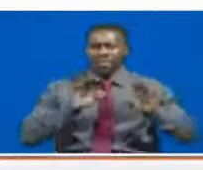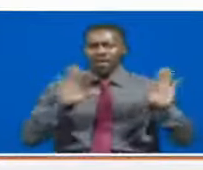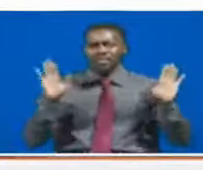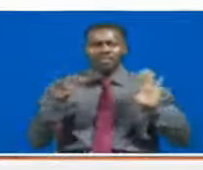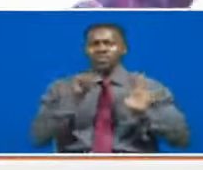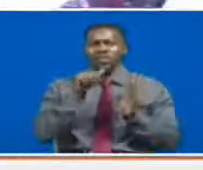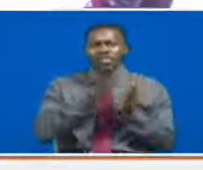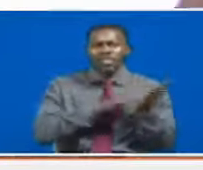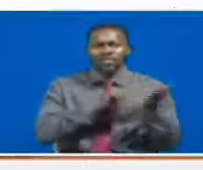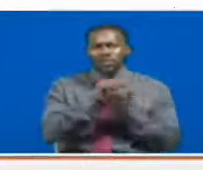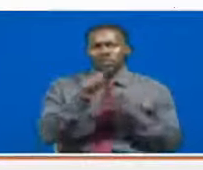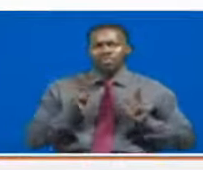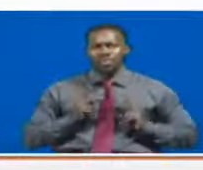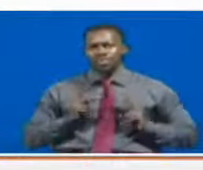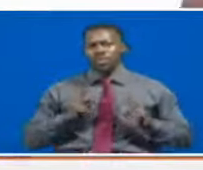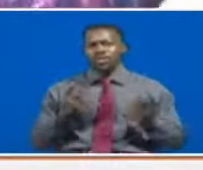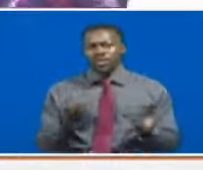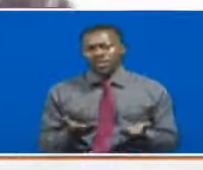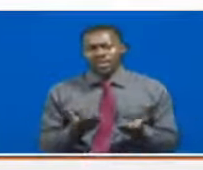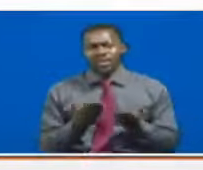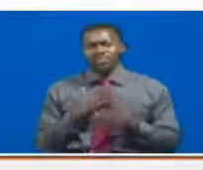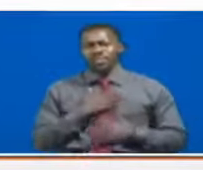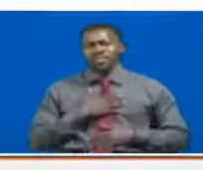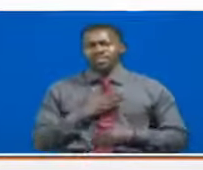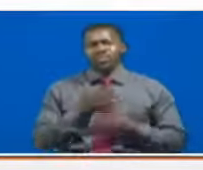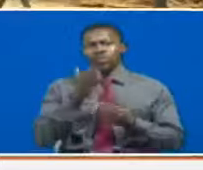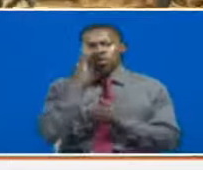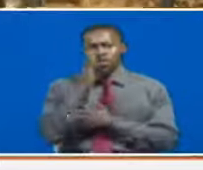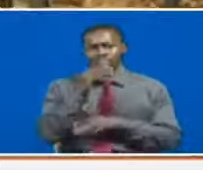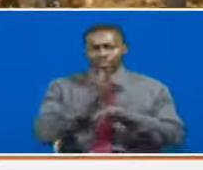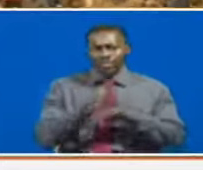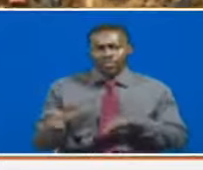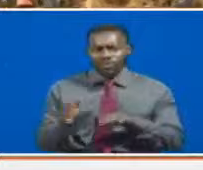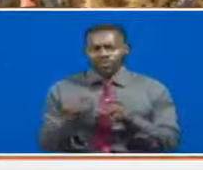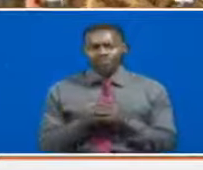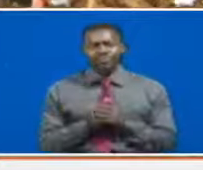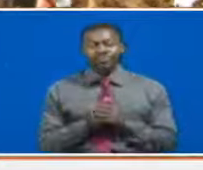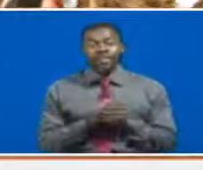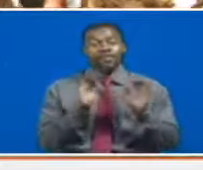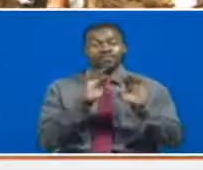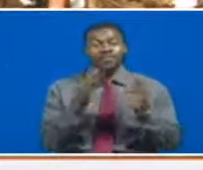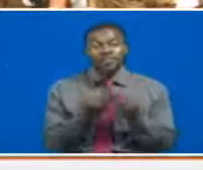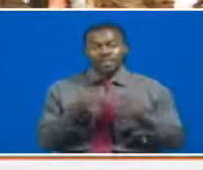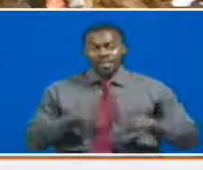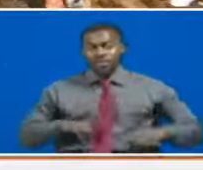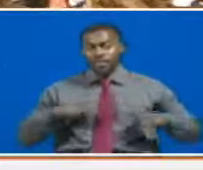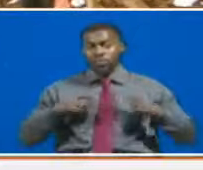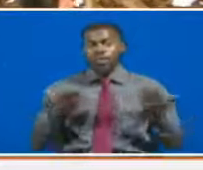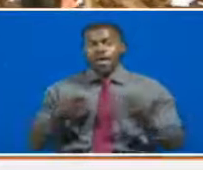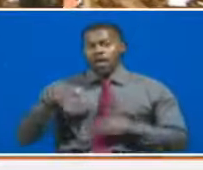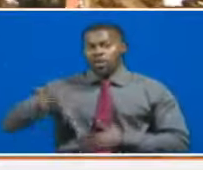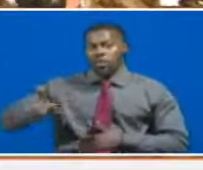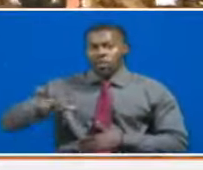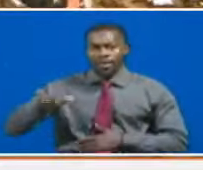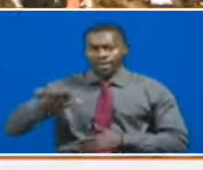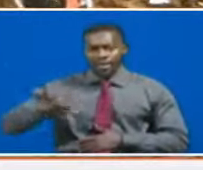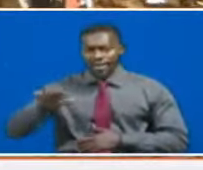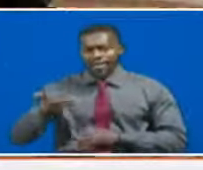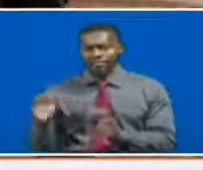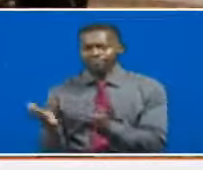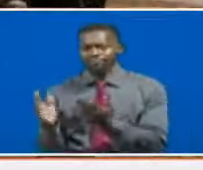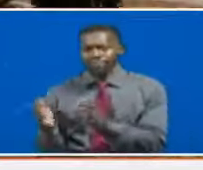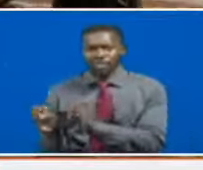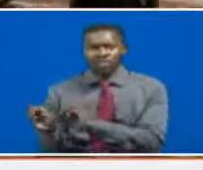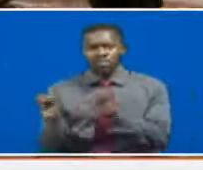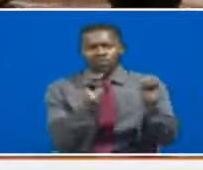wetu, ya kusafirisha watu wetu. Tunaomba Mwenyezi Mungu atuondolee. Families living on the lowlands were urged to move to safer grounds as